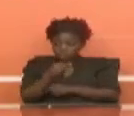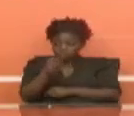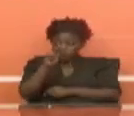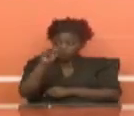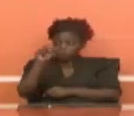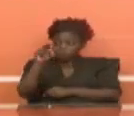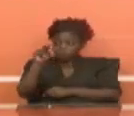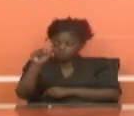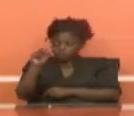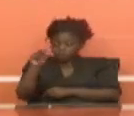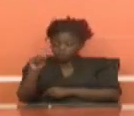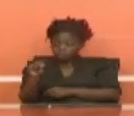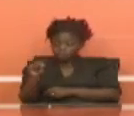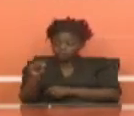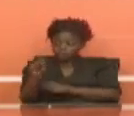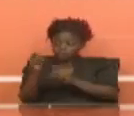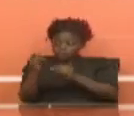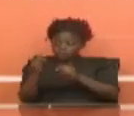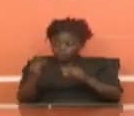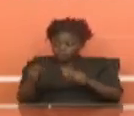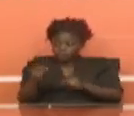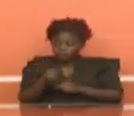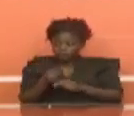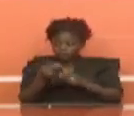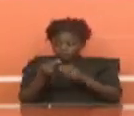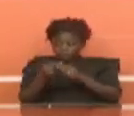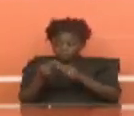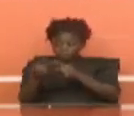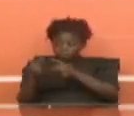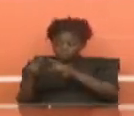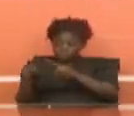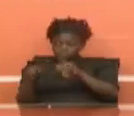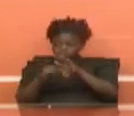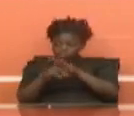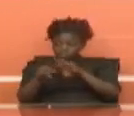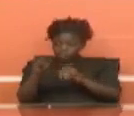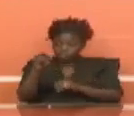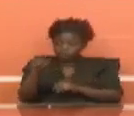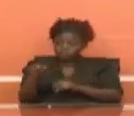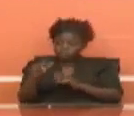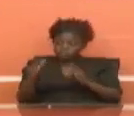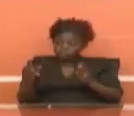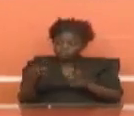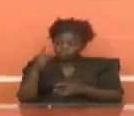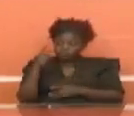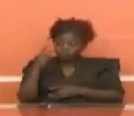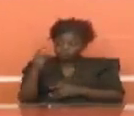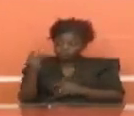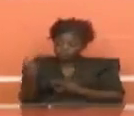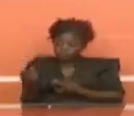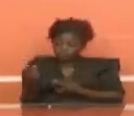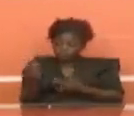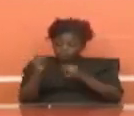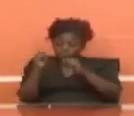farming gye tukwanjulidde. Ennima eno erina amannya agawerako okusinziira ku muntu waba agisanze. Kulimira mu